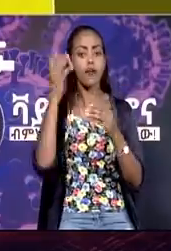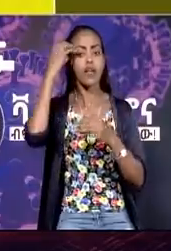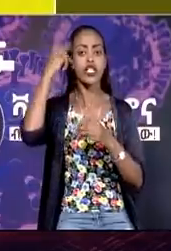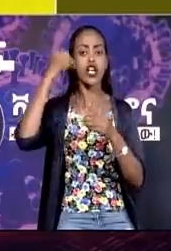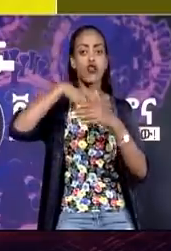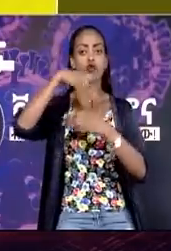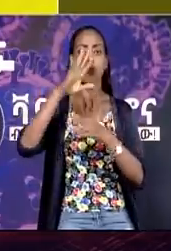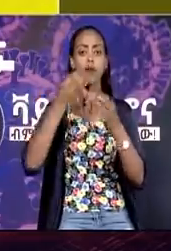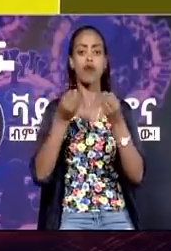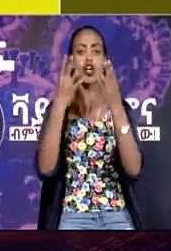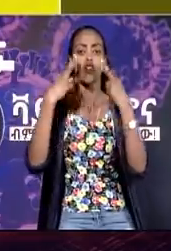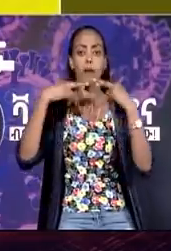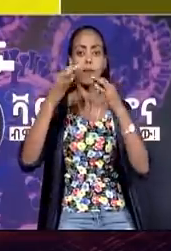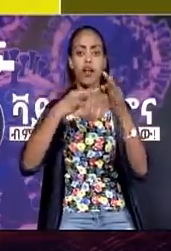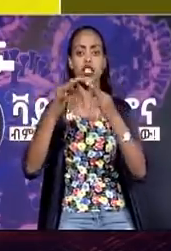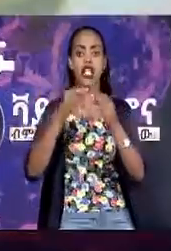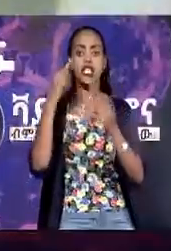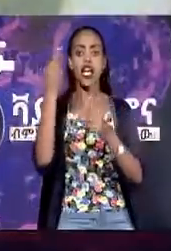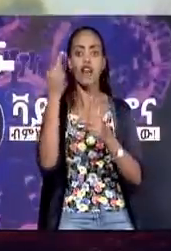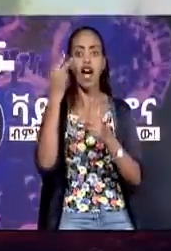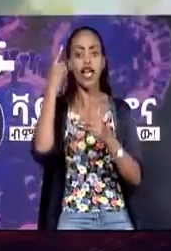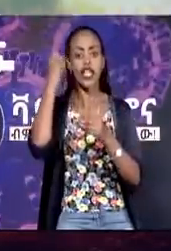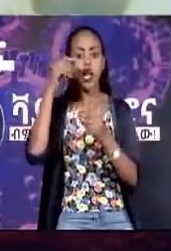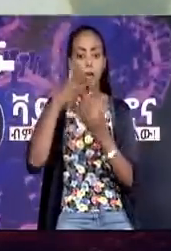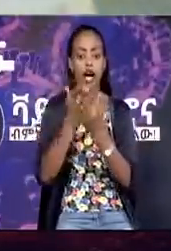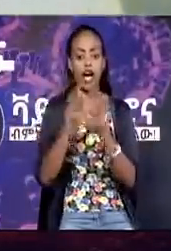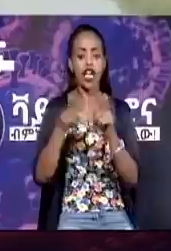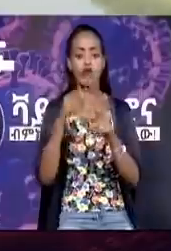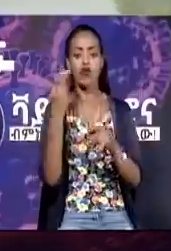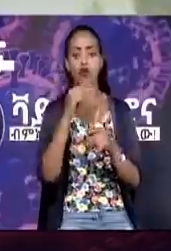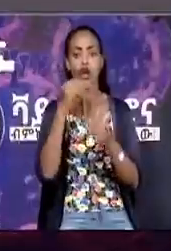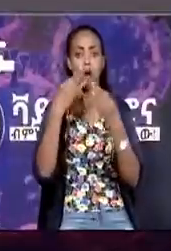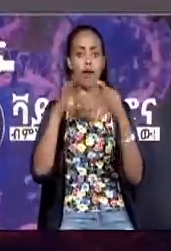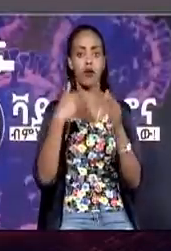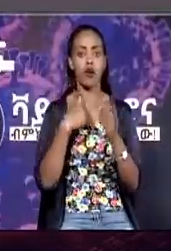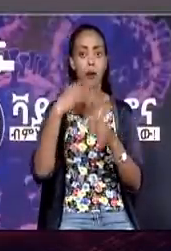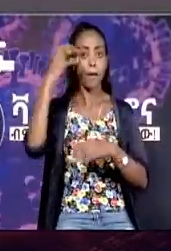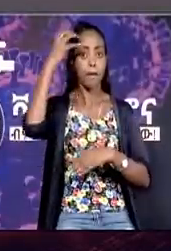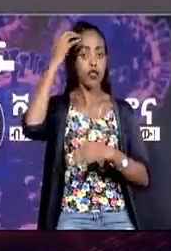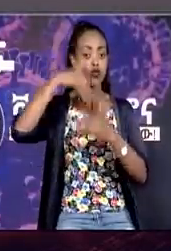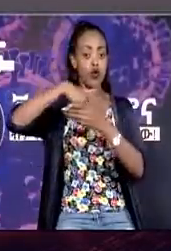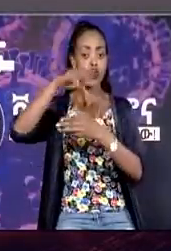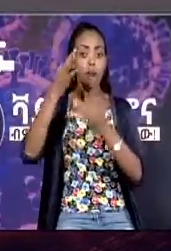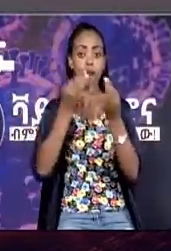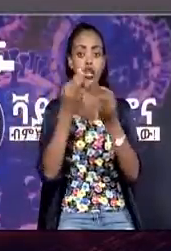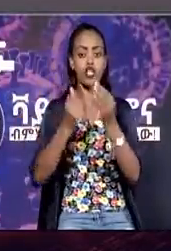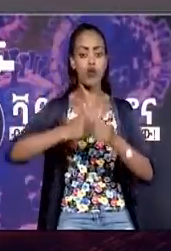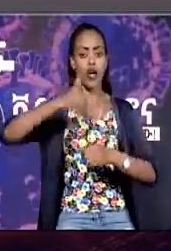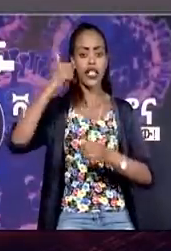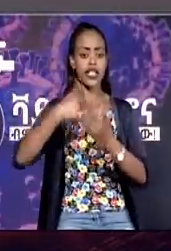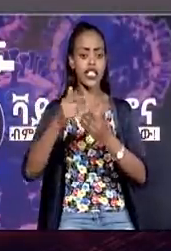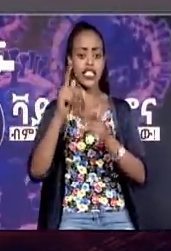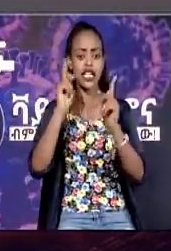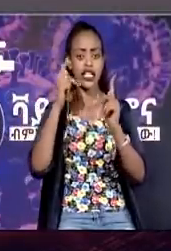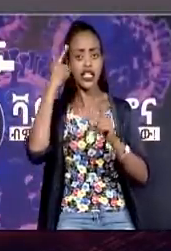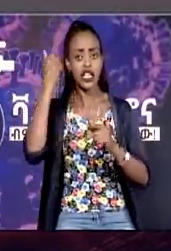أم موزحت أم مقلتات ربحة تقرأي مأخل زقورو كمزي خنوون حبيرم منقص زوز أم مقلتات بوانا نت نتناي تقرأي